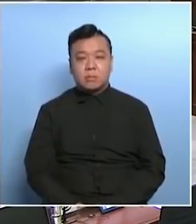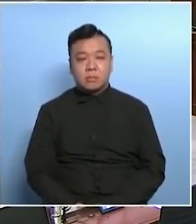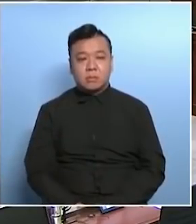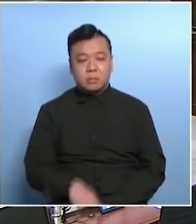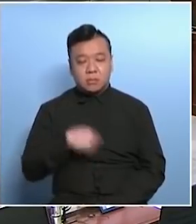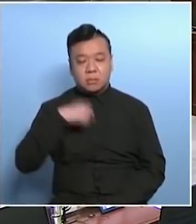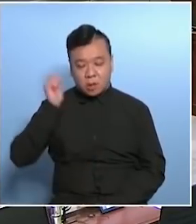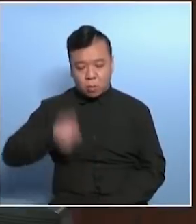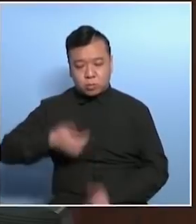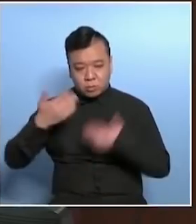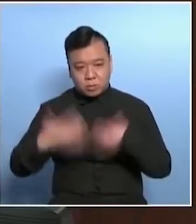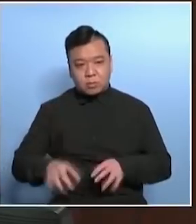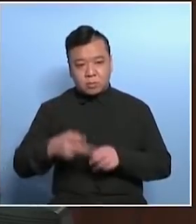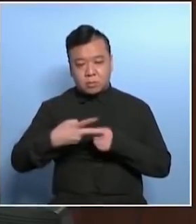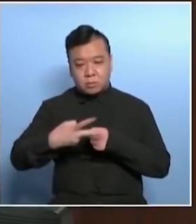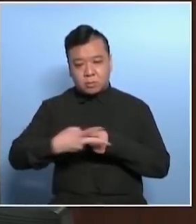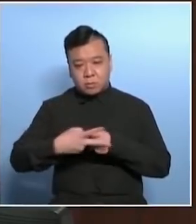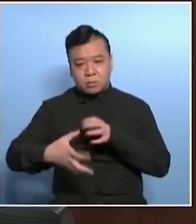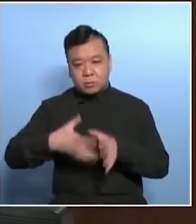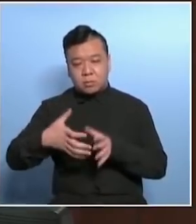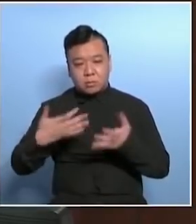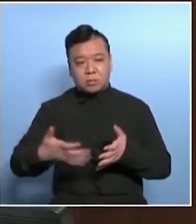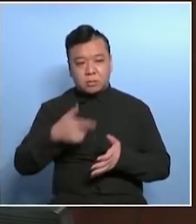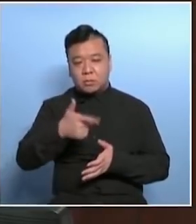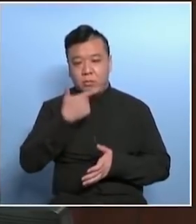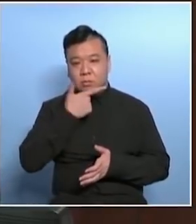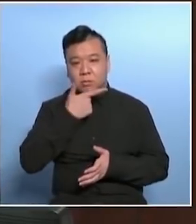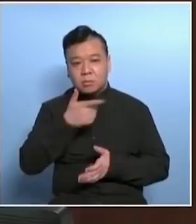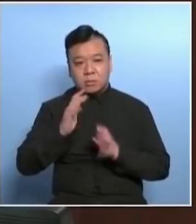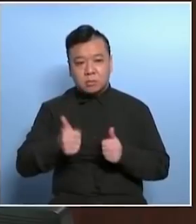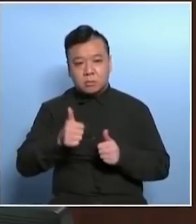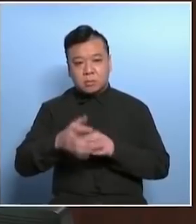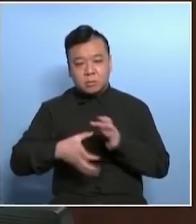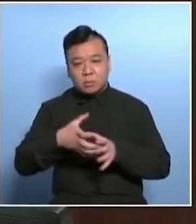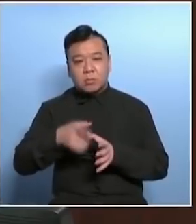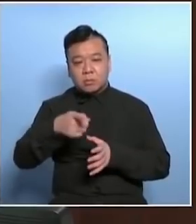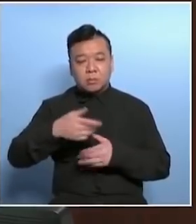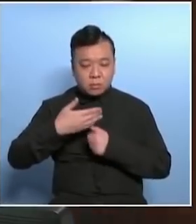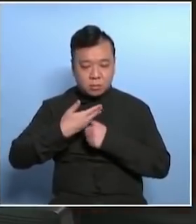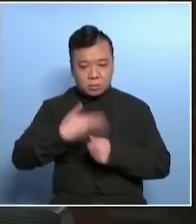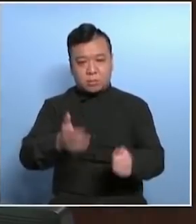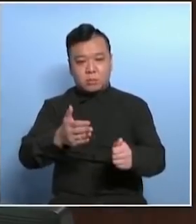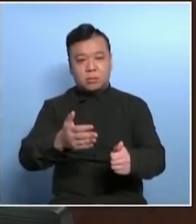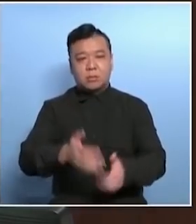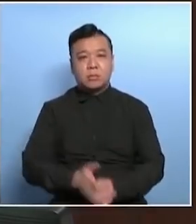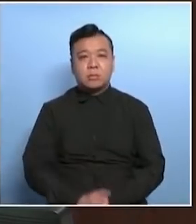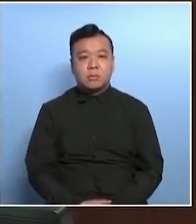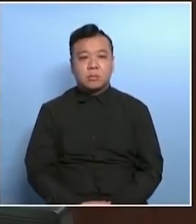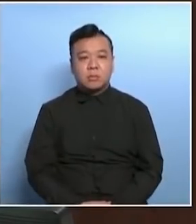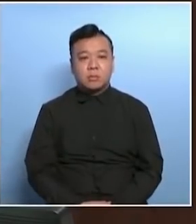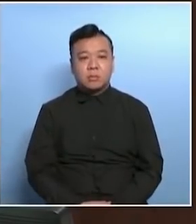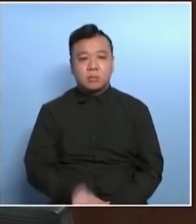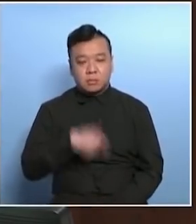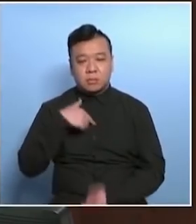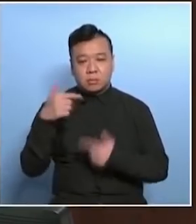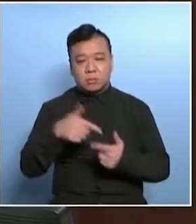我已經裁決咗進入議程第二項，你唔中意正常開會就請你出去。我哋要